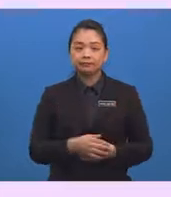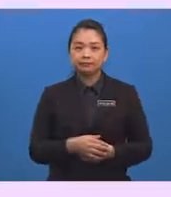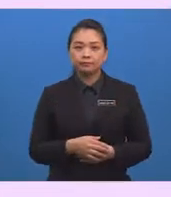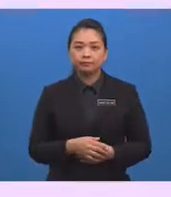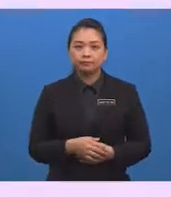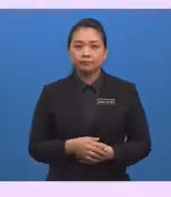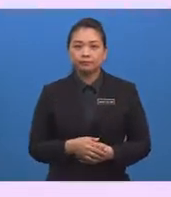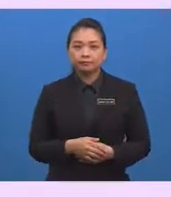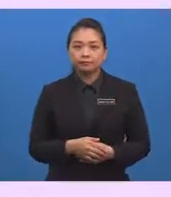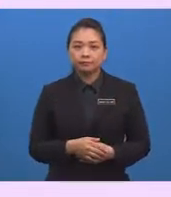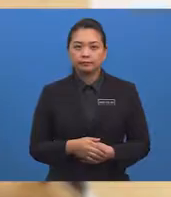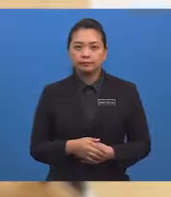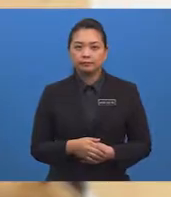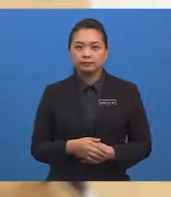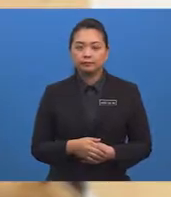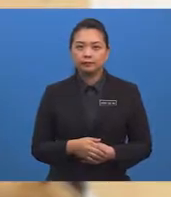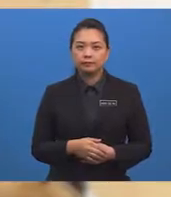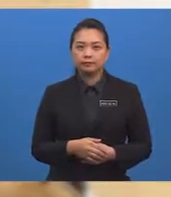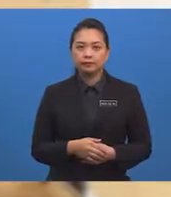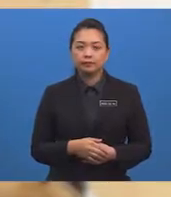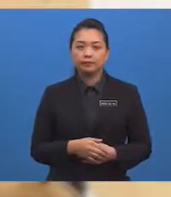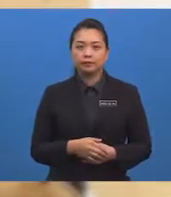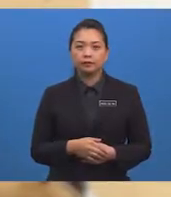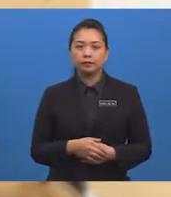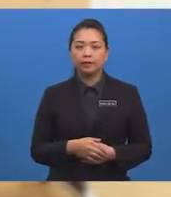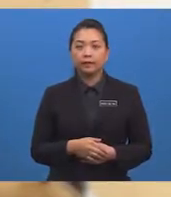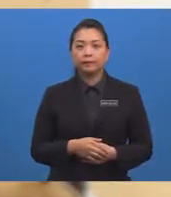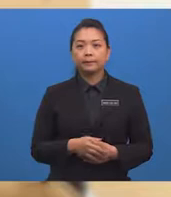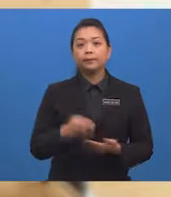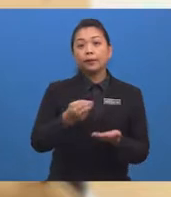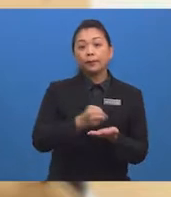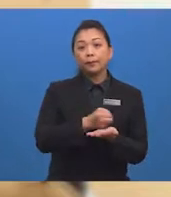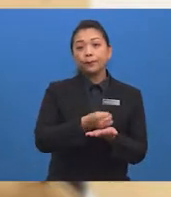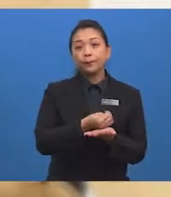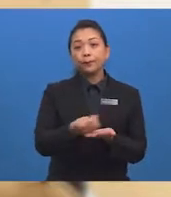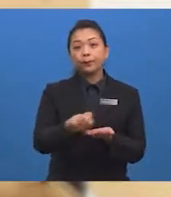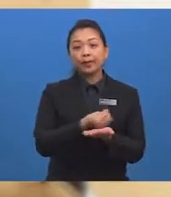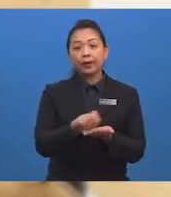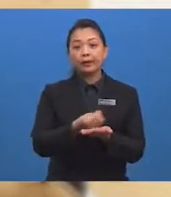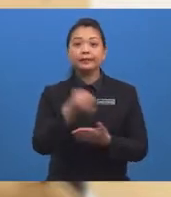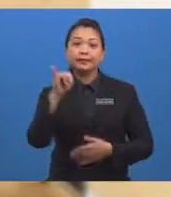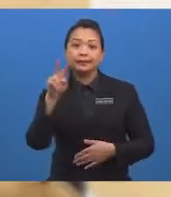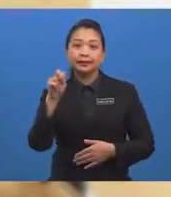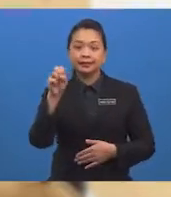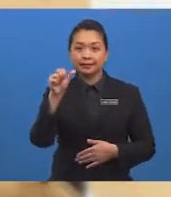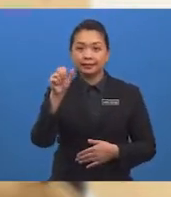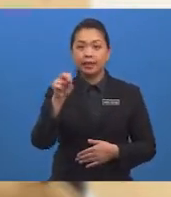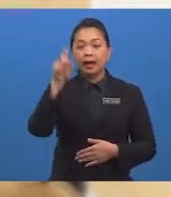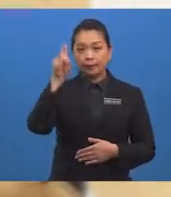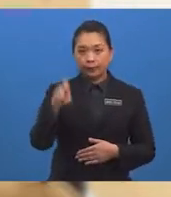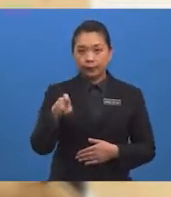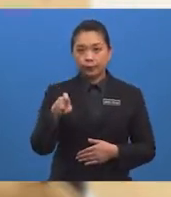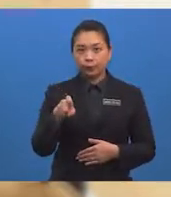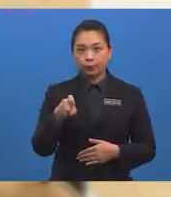baik. Modal insan perlu diurus dengan cekap dan berkesan untuk mencapai matlamat